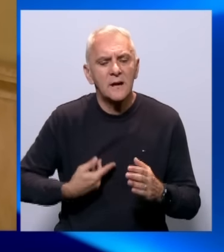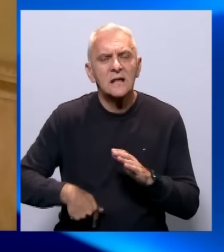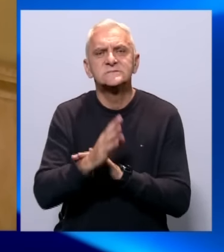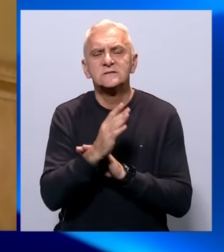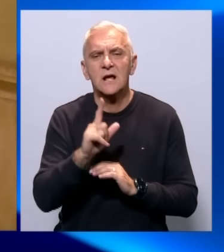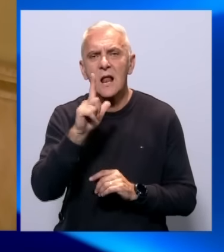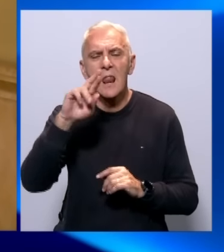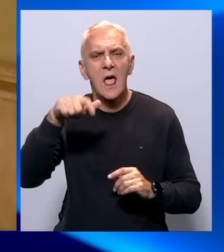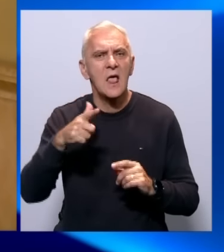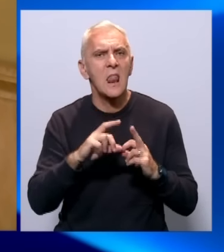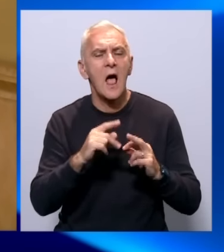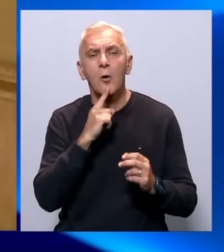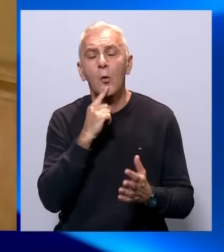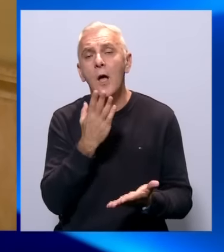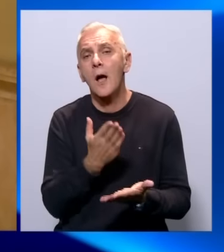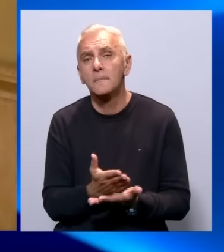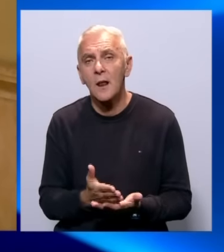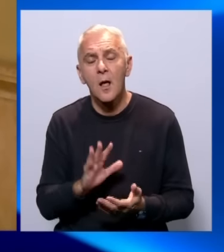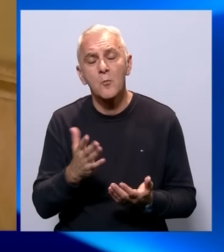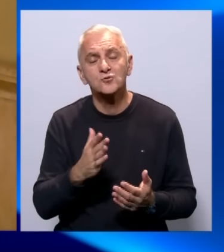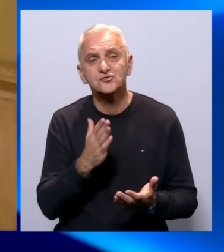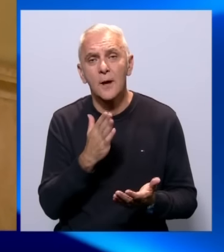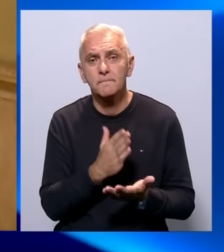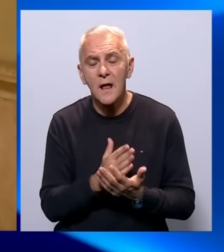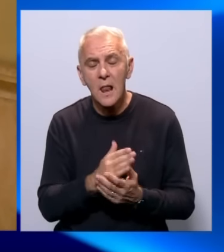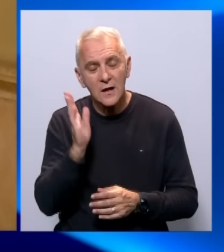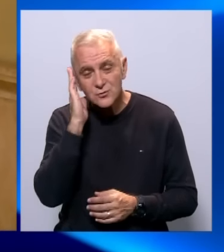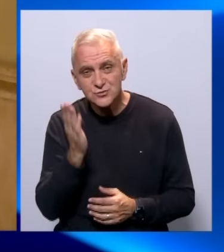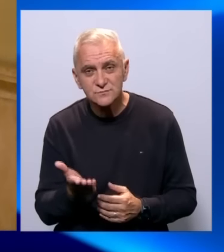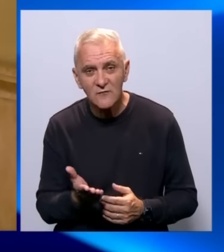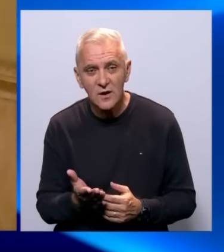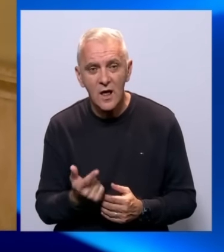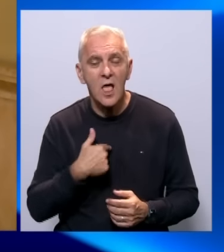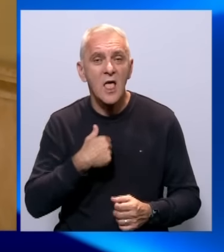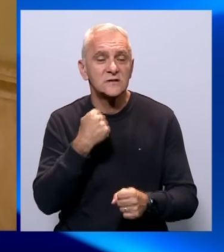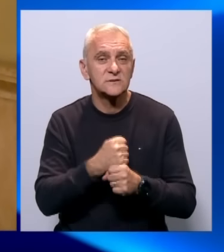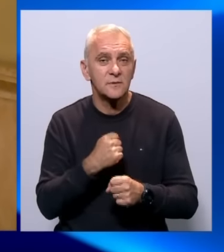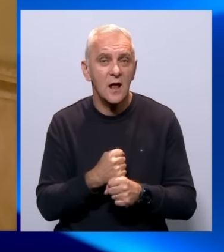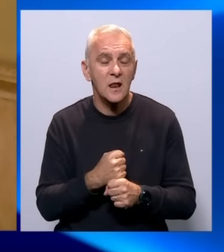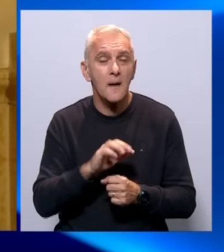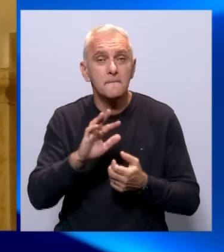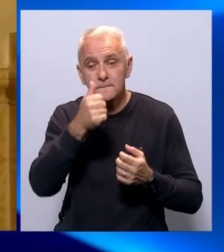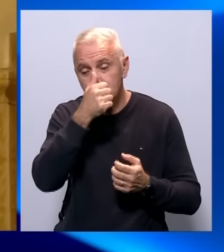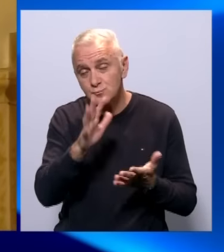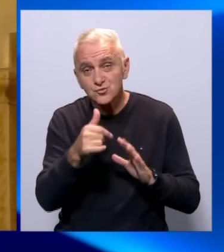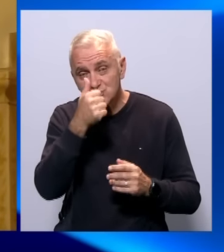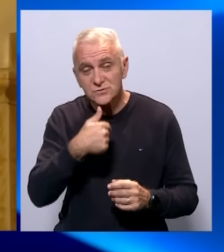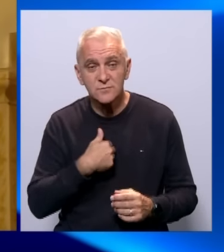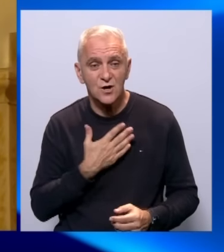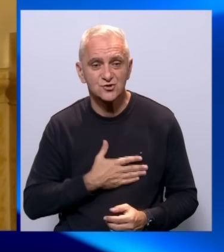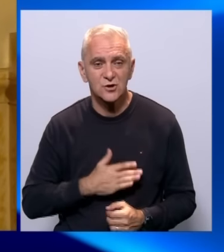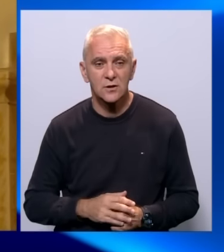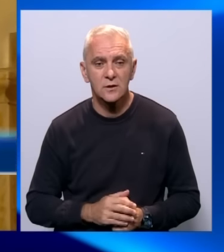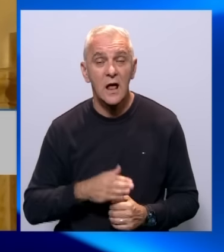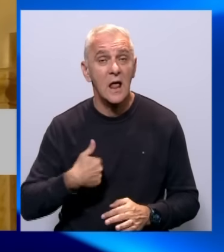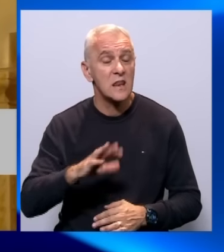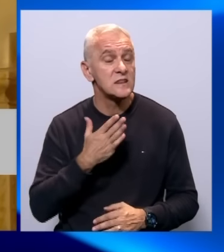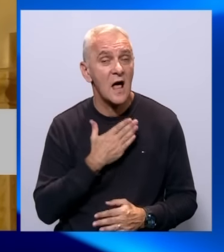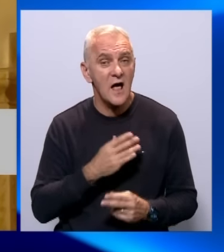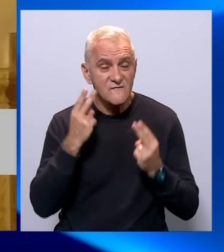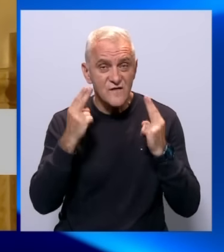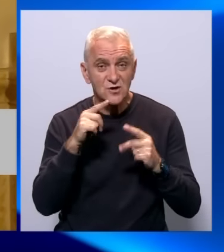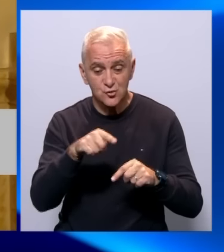sigurno postojala, jel, možda bila uspavana, i radila sam na sceni ono što sam možda priželjkivala. I ono što mi je nekako najdragocijenije